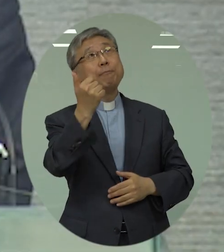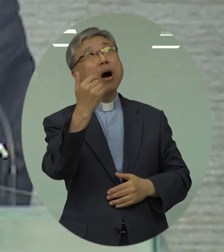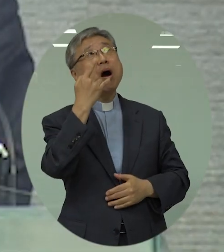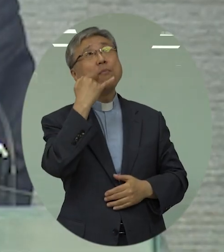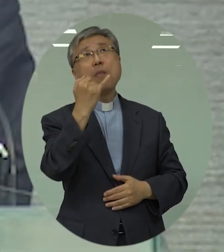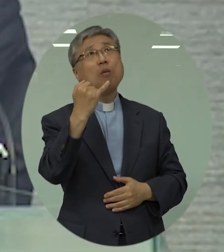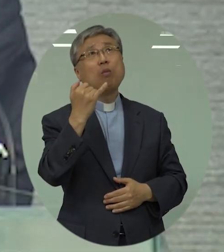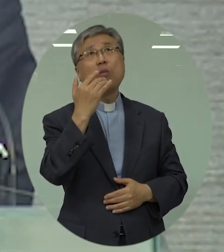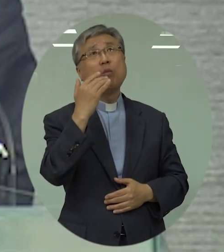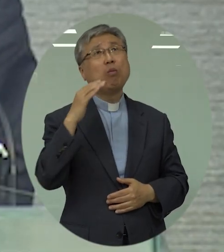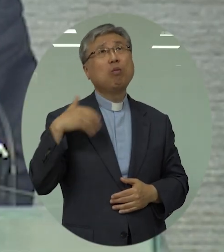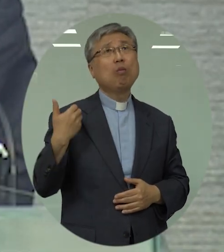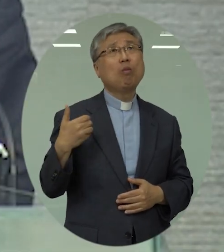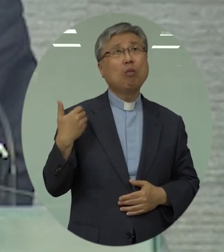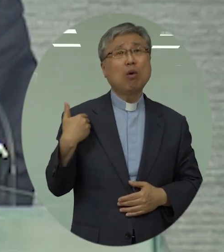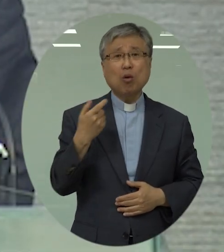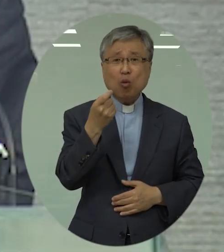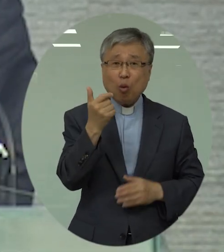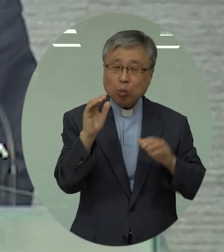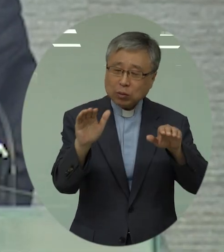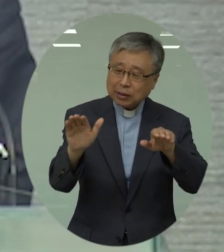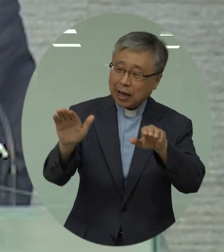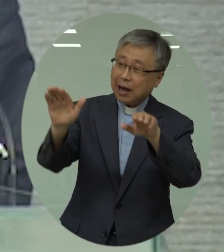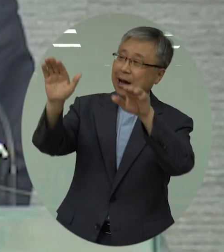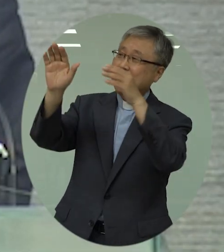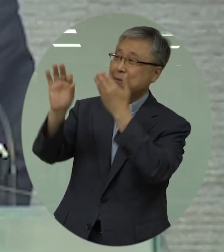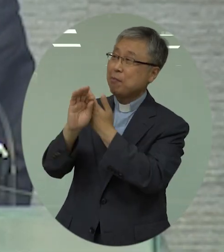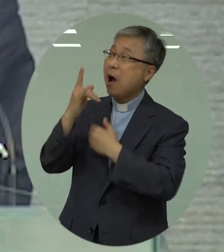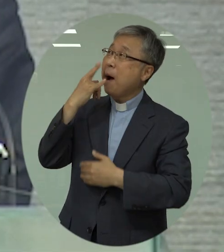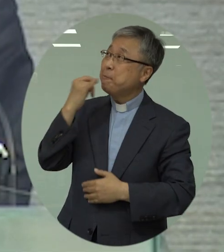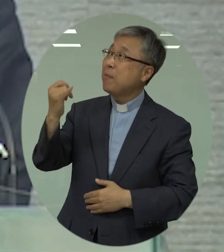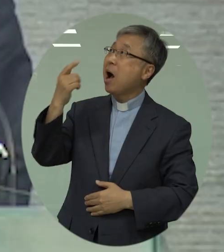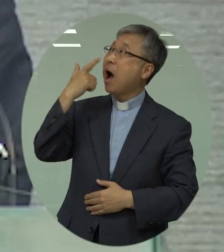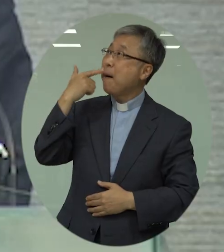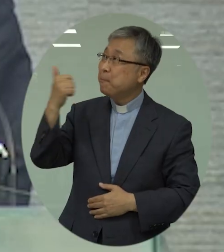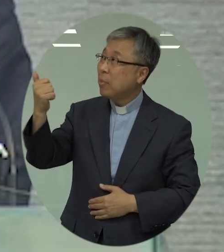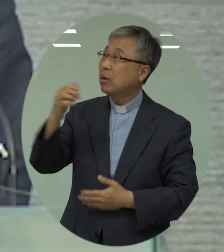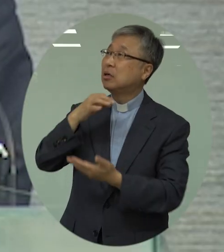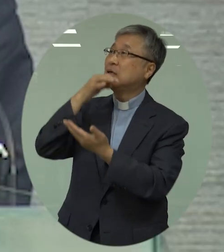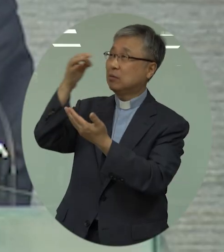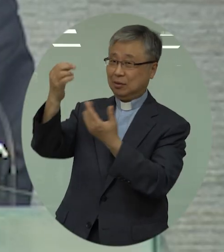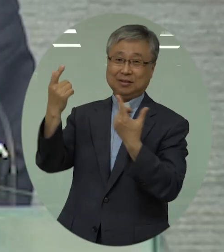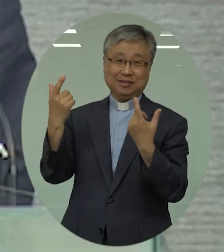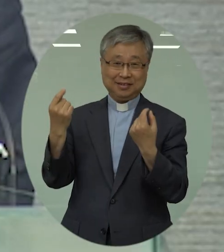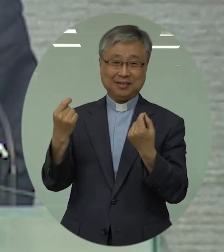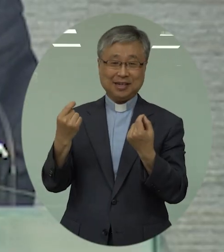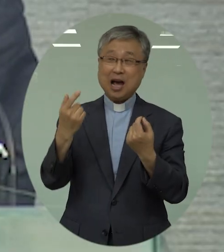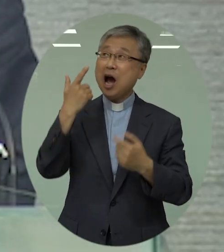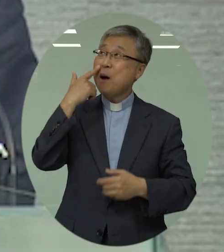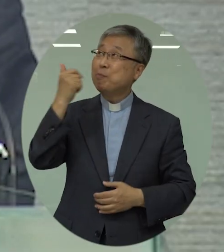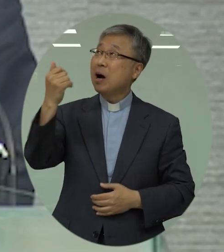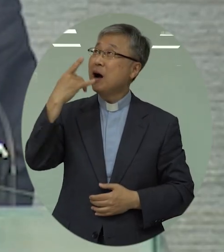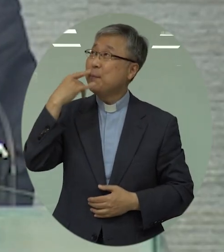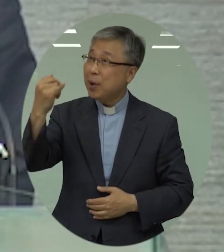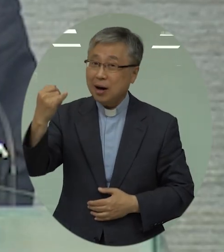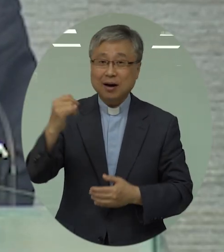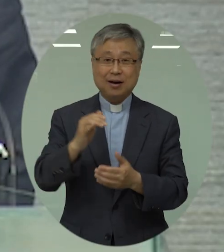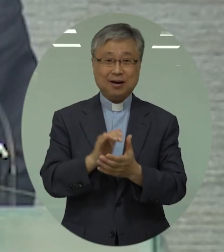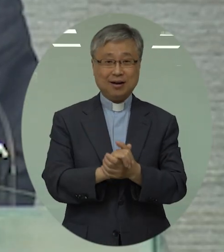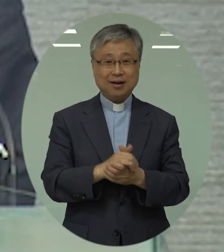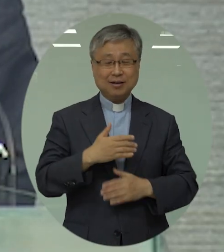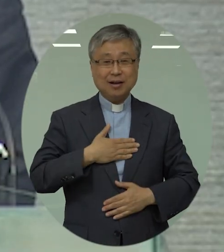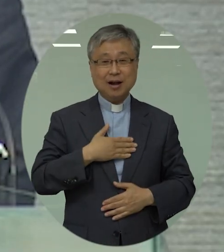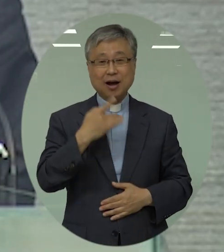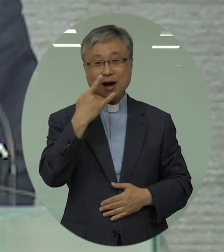엄마 인식도 없잖아요. 조금 자라면 엄마, 아빠 부르는 것처럼. 아빠와 엄마가 이게 저는